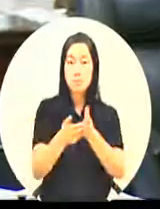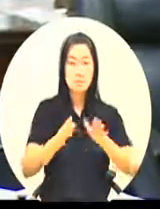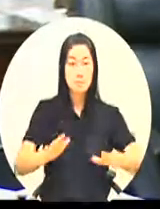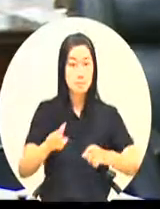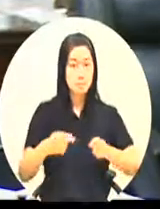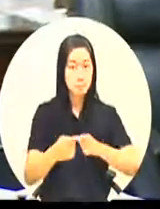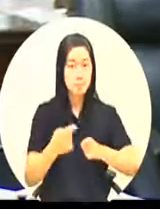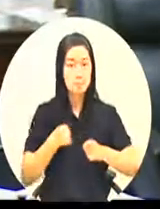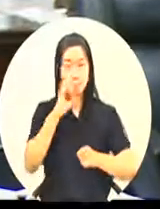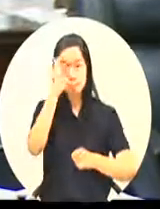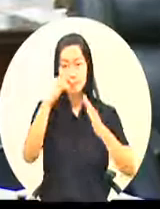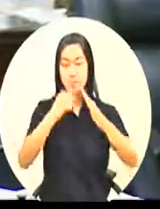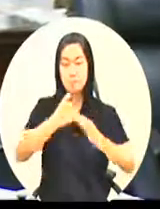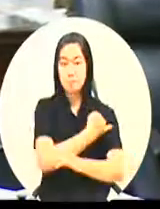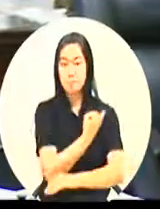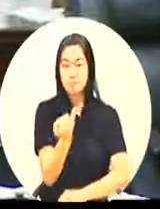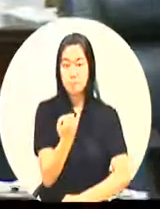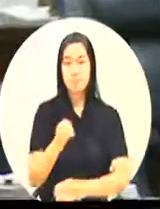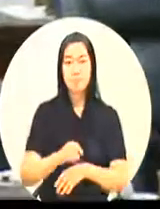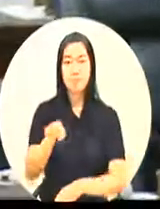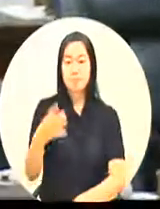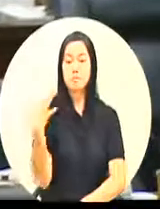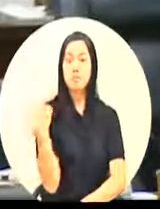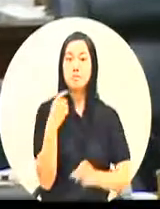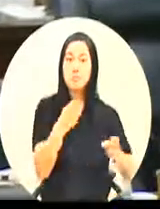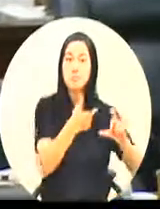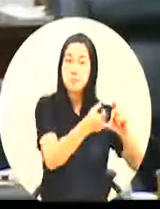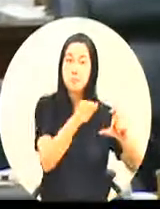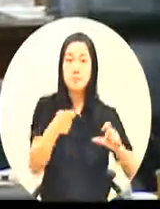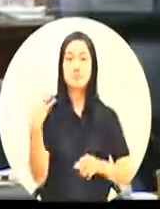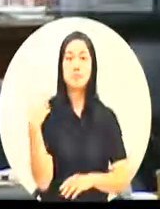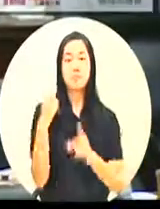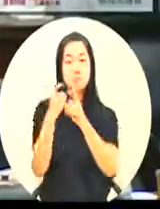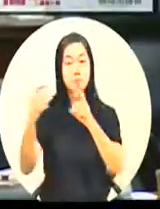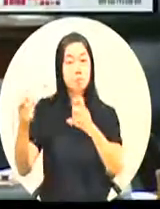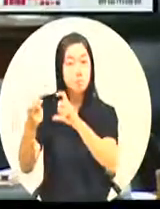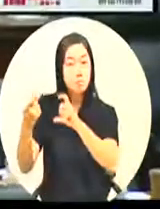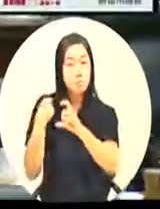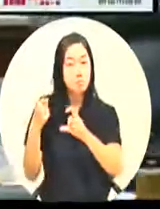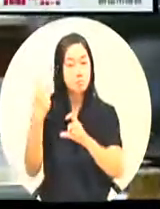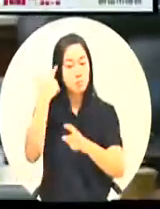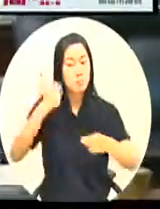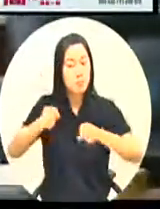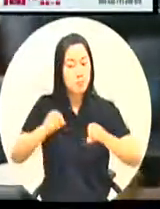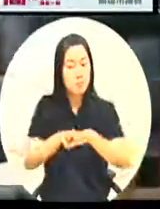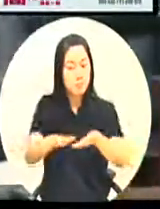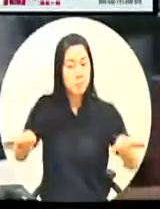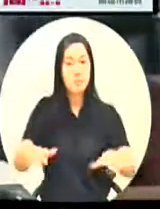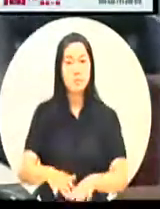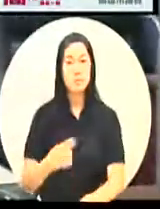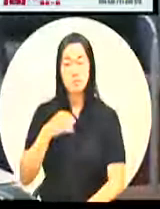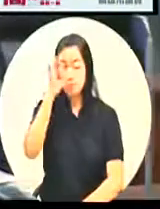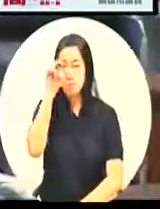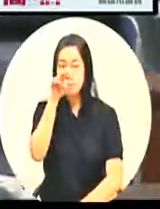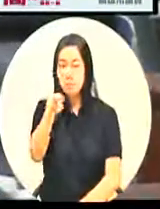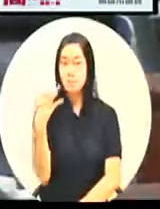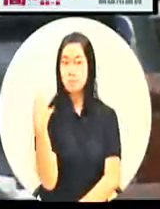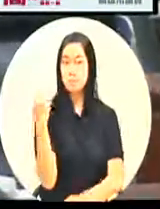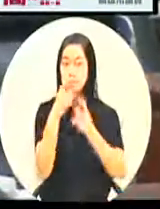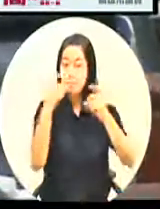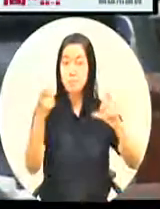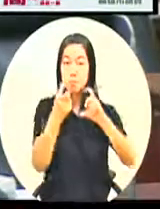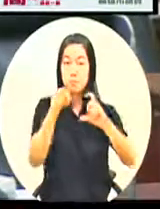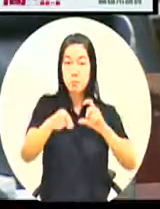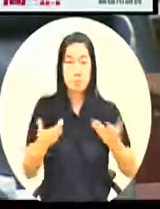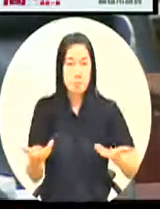大概市长在整个旧港区跟旧城区一个布局，然后我们可以看到在旧城区的部分。我